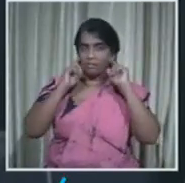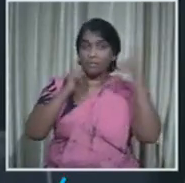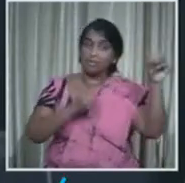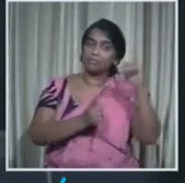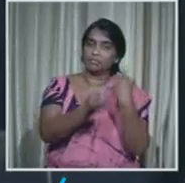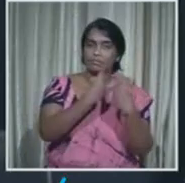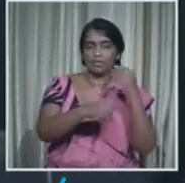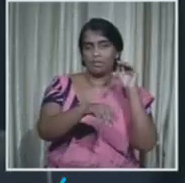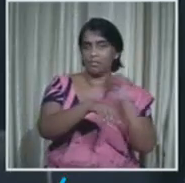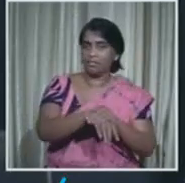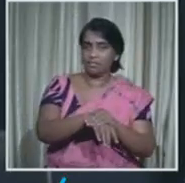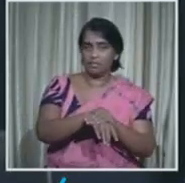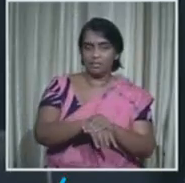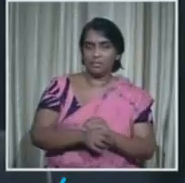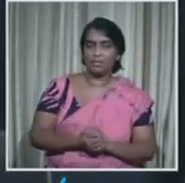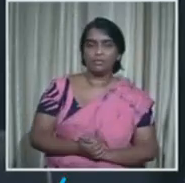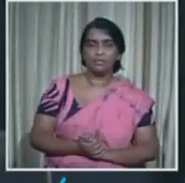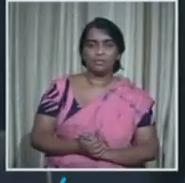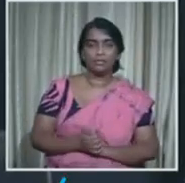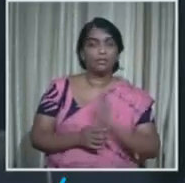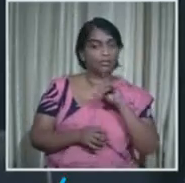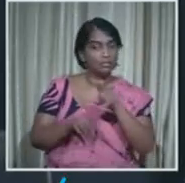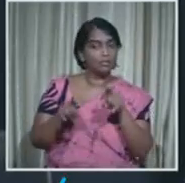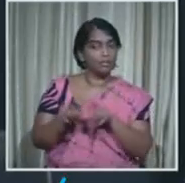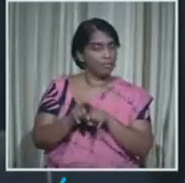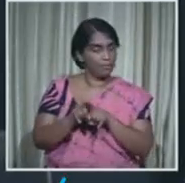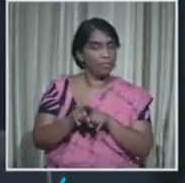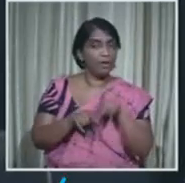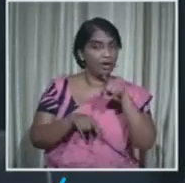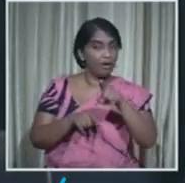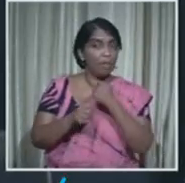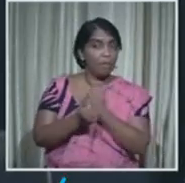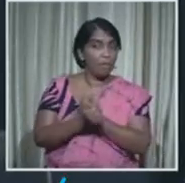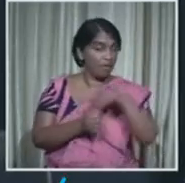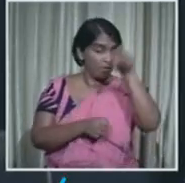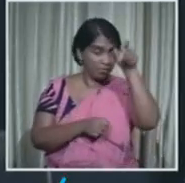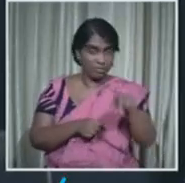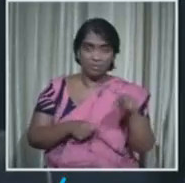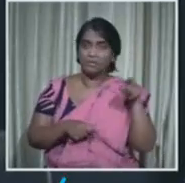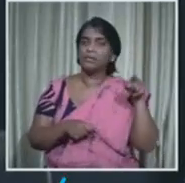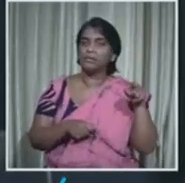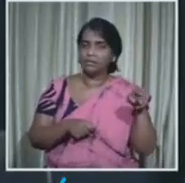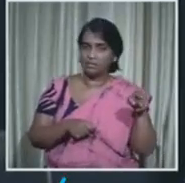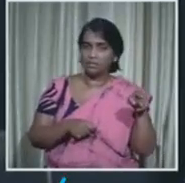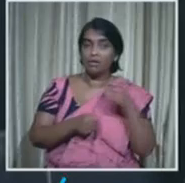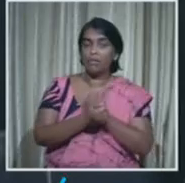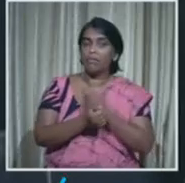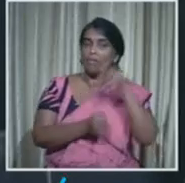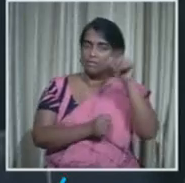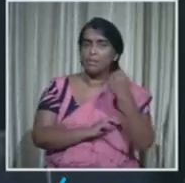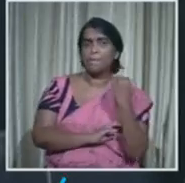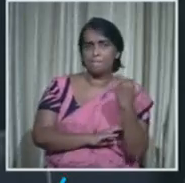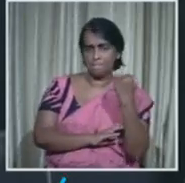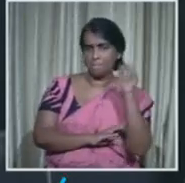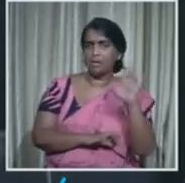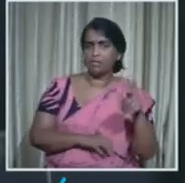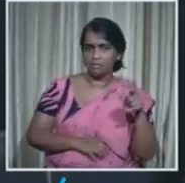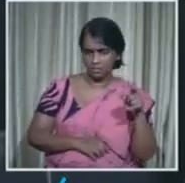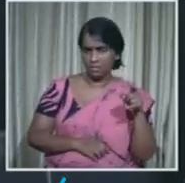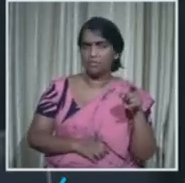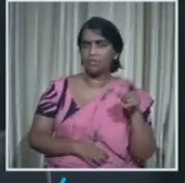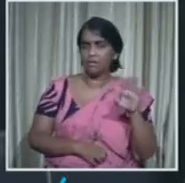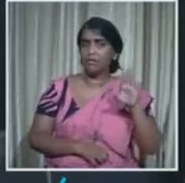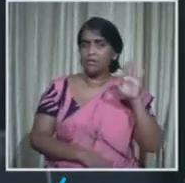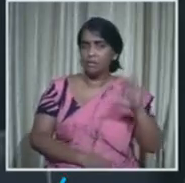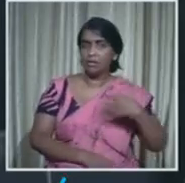පරීක්ෂණයක් කරන්න සාධාරණයි. ඒ අතරෙම ඒ පොලිස් නිලධාරියා පොලිස් නිලධාරීන්ට බලයක් තියෙනවා තමයි. නමුත්